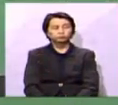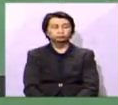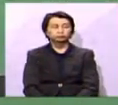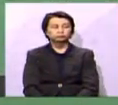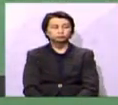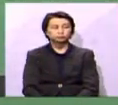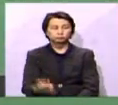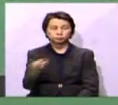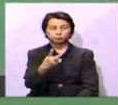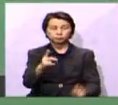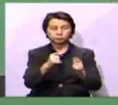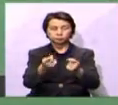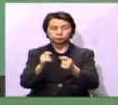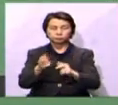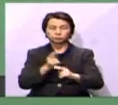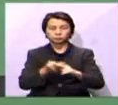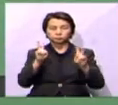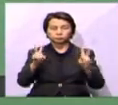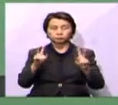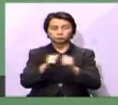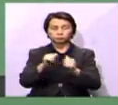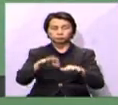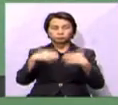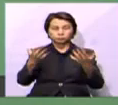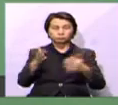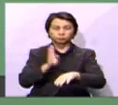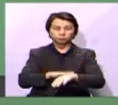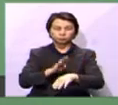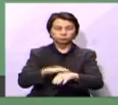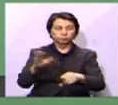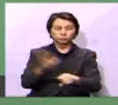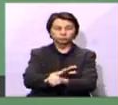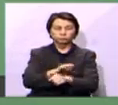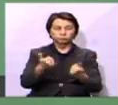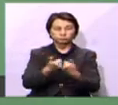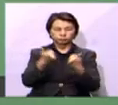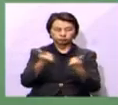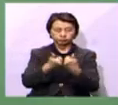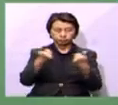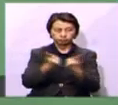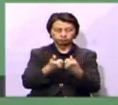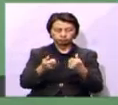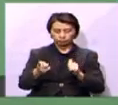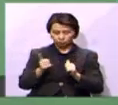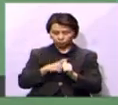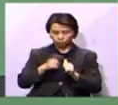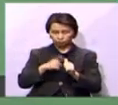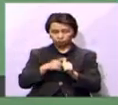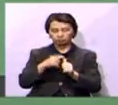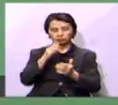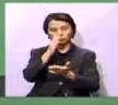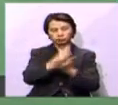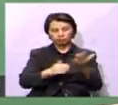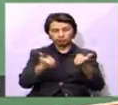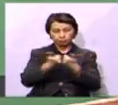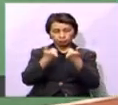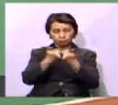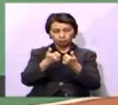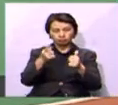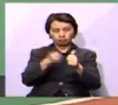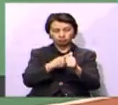Kedua-dua pasukan terikat dua sama selepas tamat masa penuh perlawanan. Terdahulu, pada separuh masa